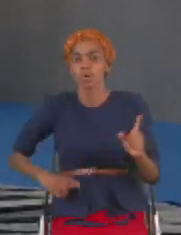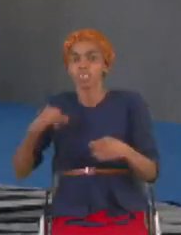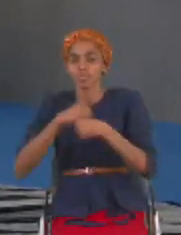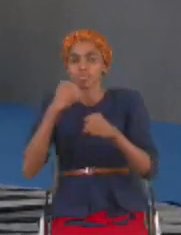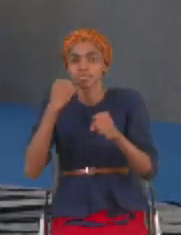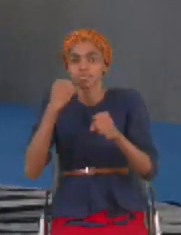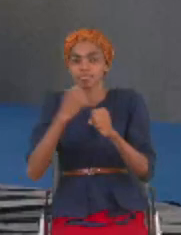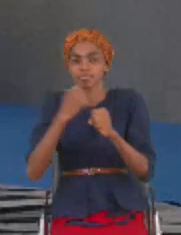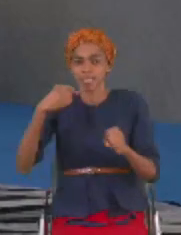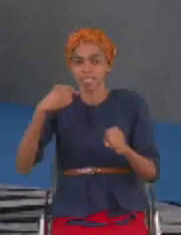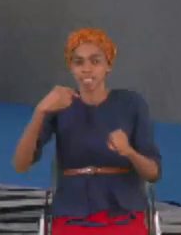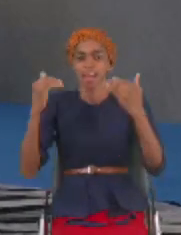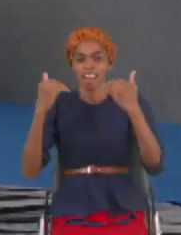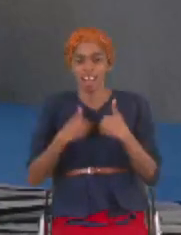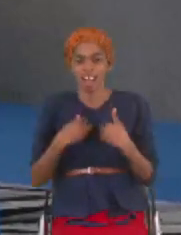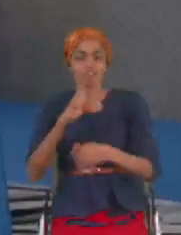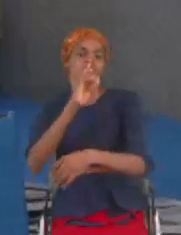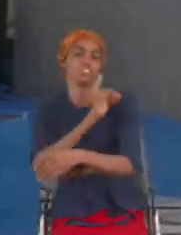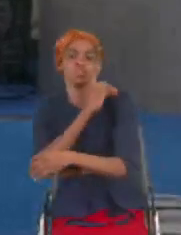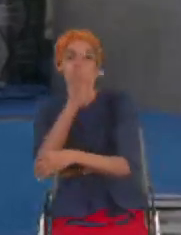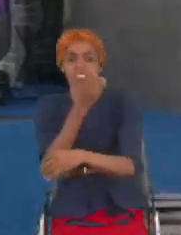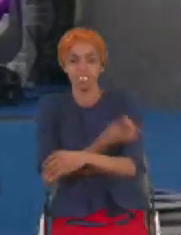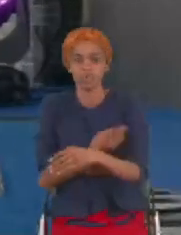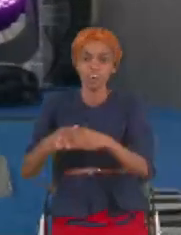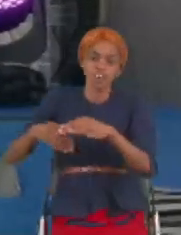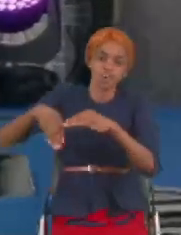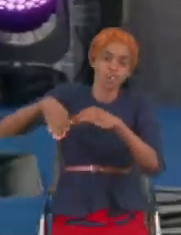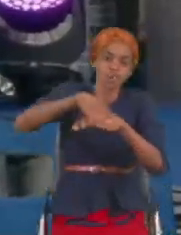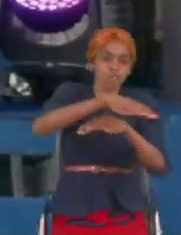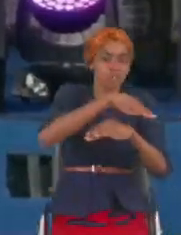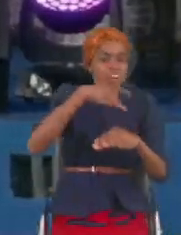victoire sur les lots